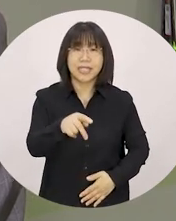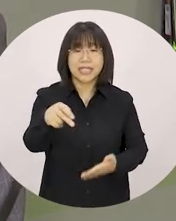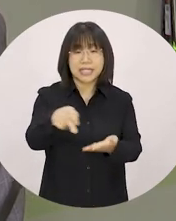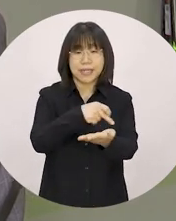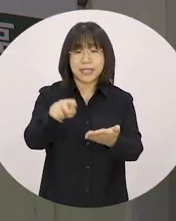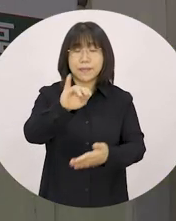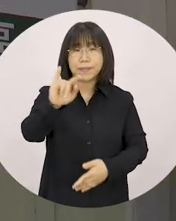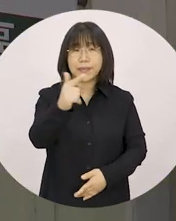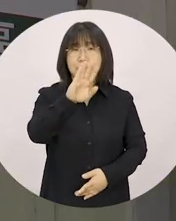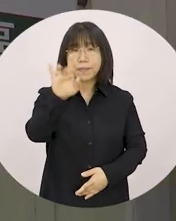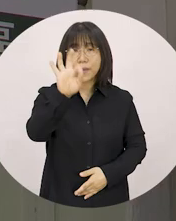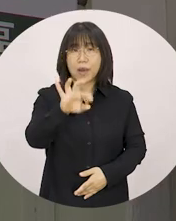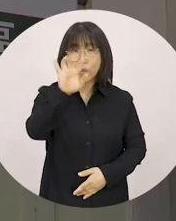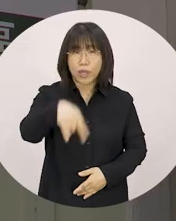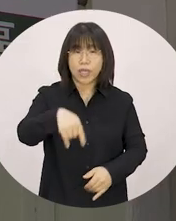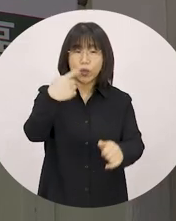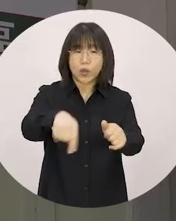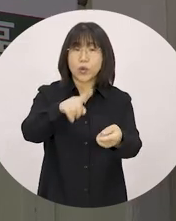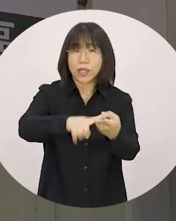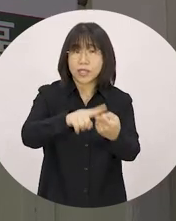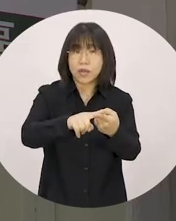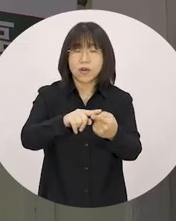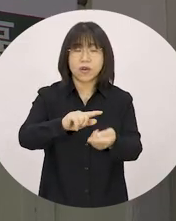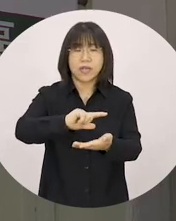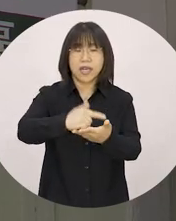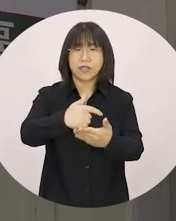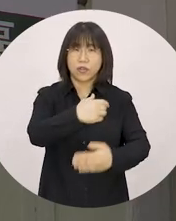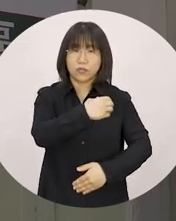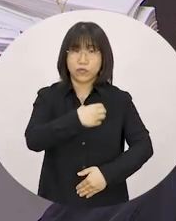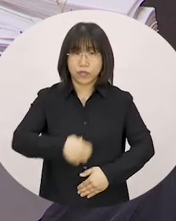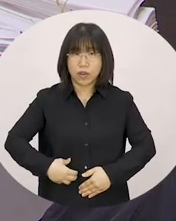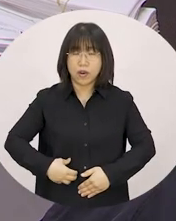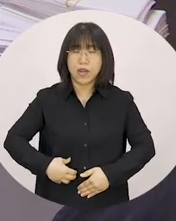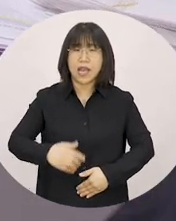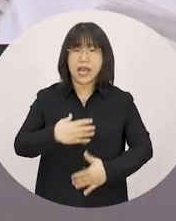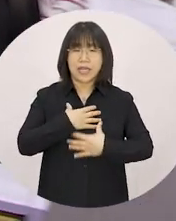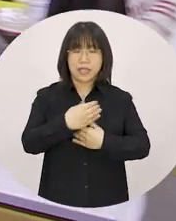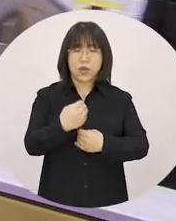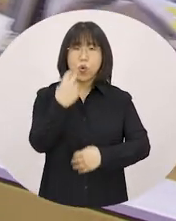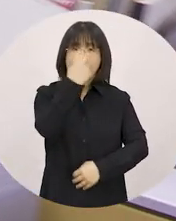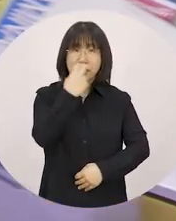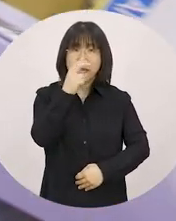부탁드리겠습니다. 기타 스마트 민방위 교육에 대한 자세한 사항은